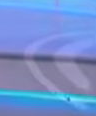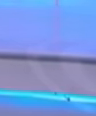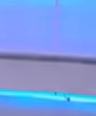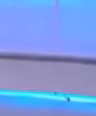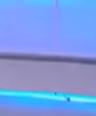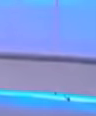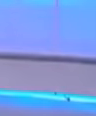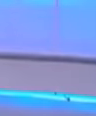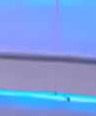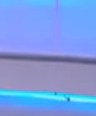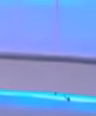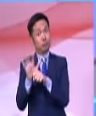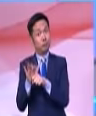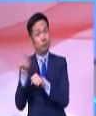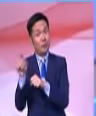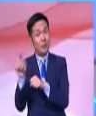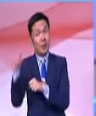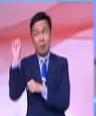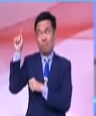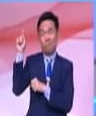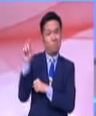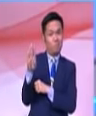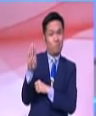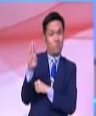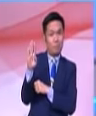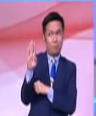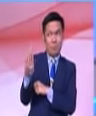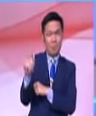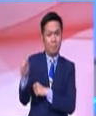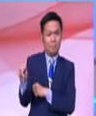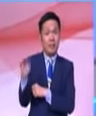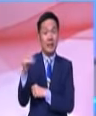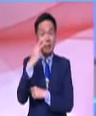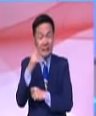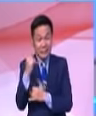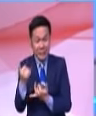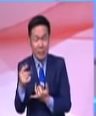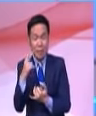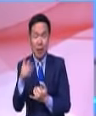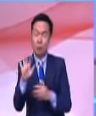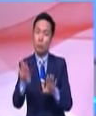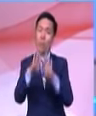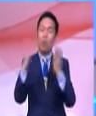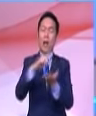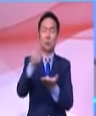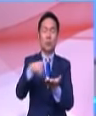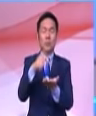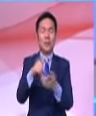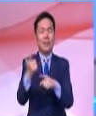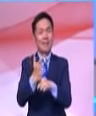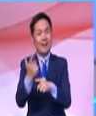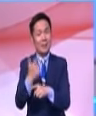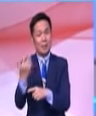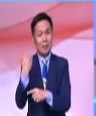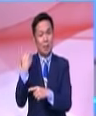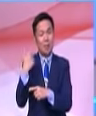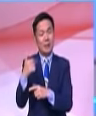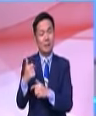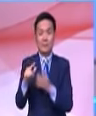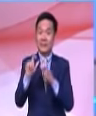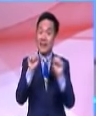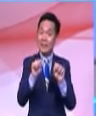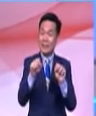Susulan kes COVID-19 di Akademi Badminton Malaysia ABM, pusat latihan berkenaan akan dibuka semula pada Selasa. Andai